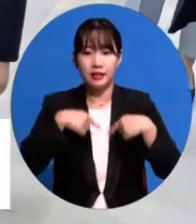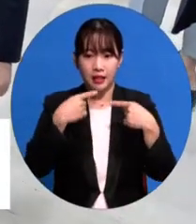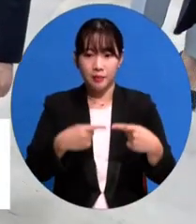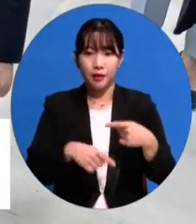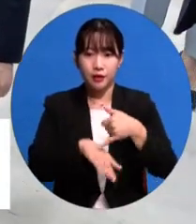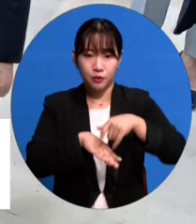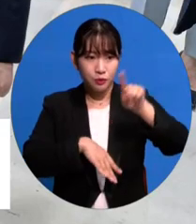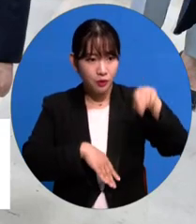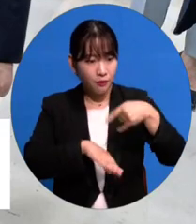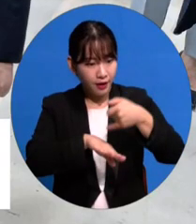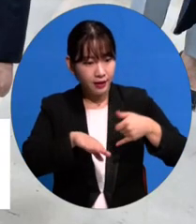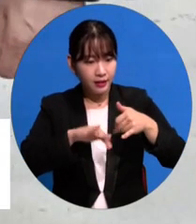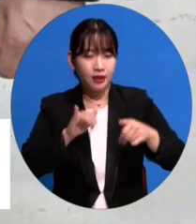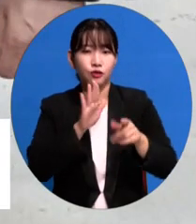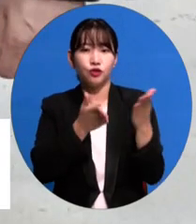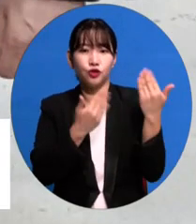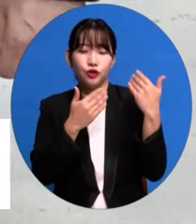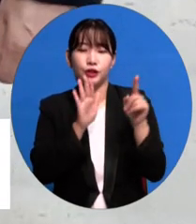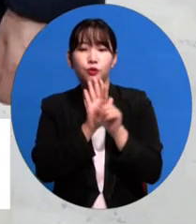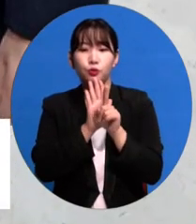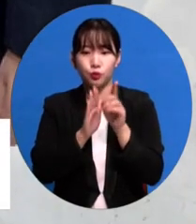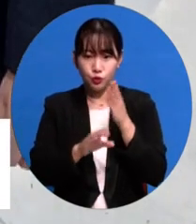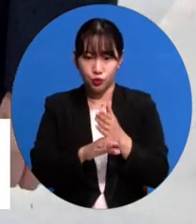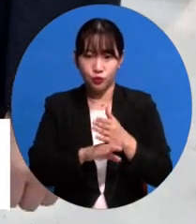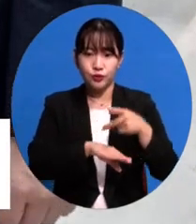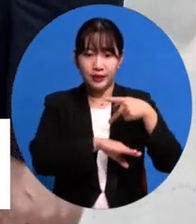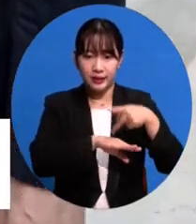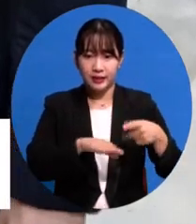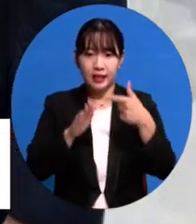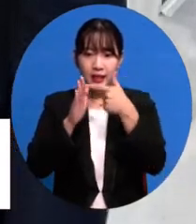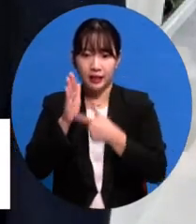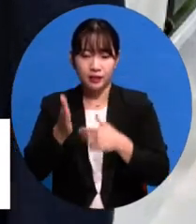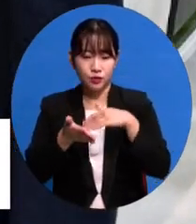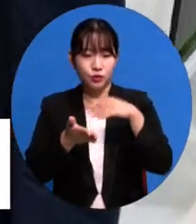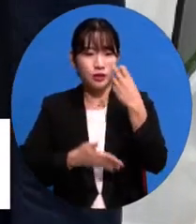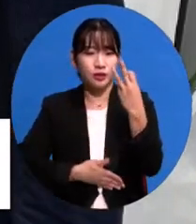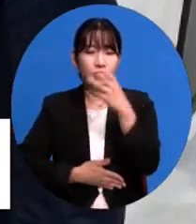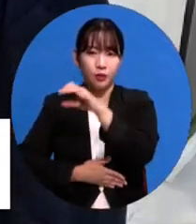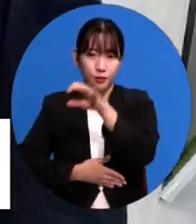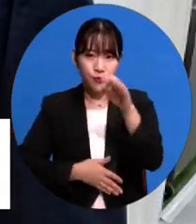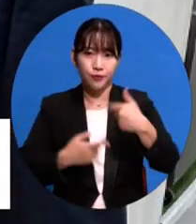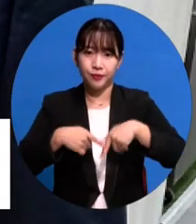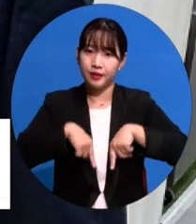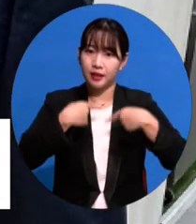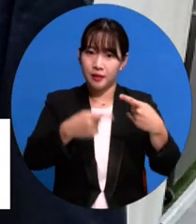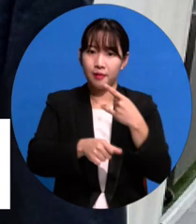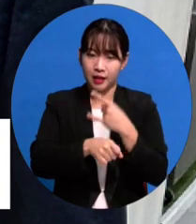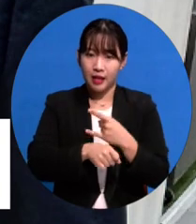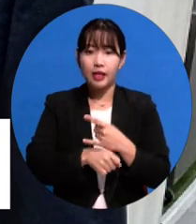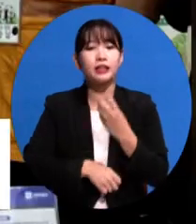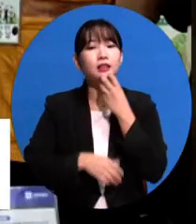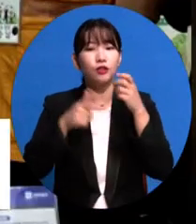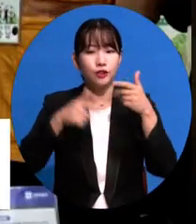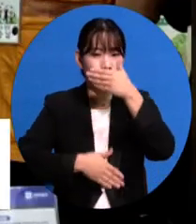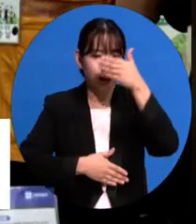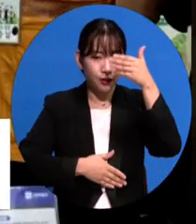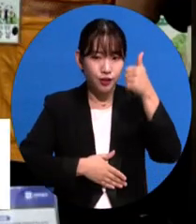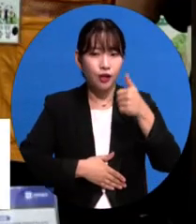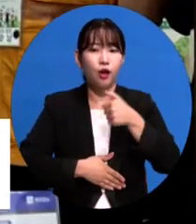있습니다. 이번 행사에서 전라남도는 신안, 강진 등 13개 시군과 함께 참가해 수도권